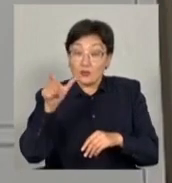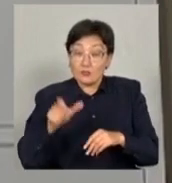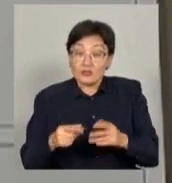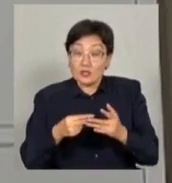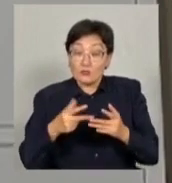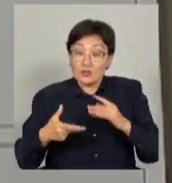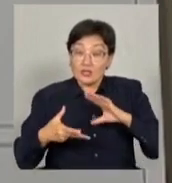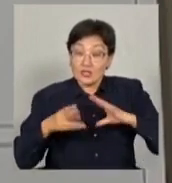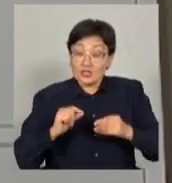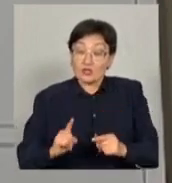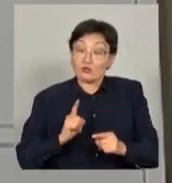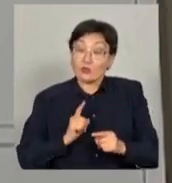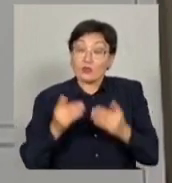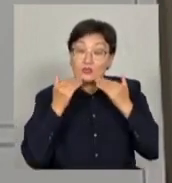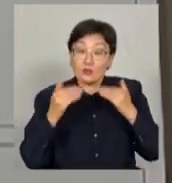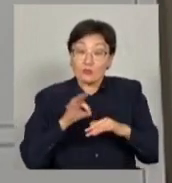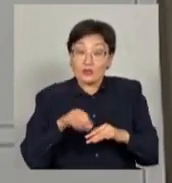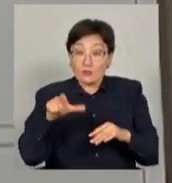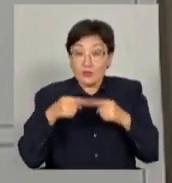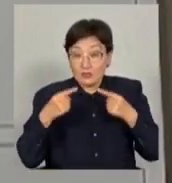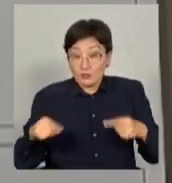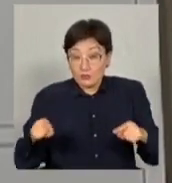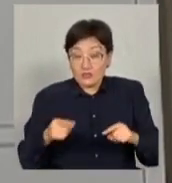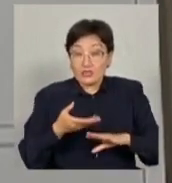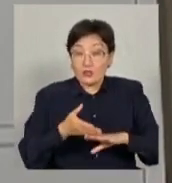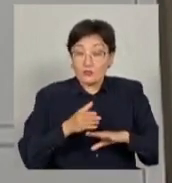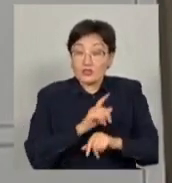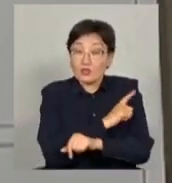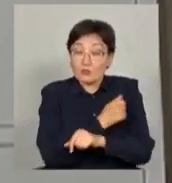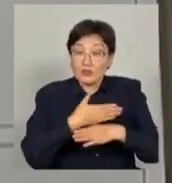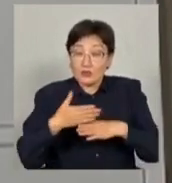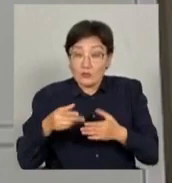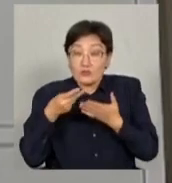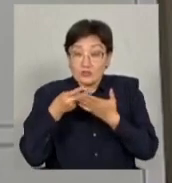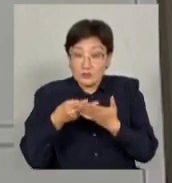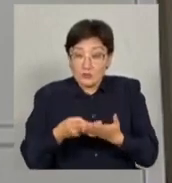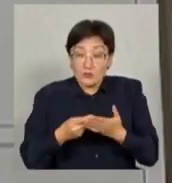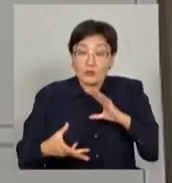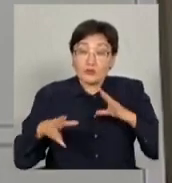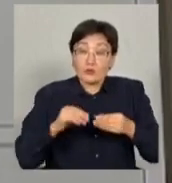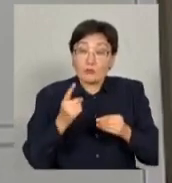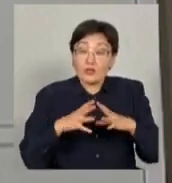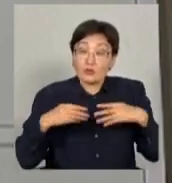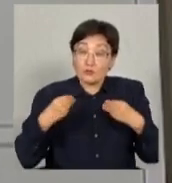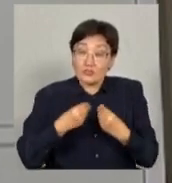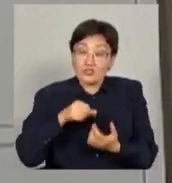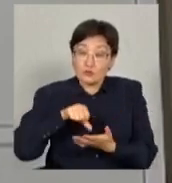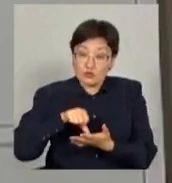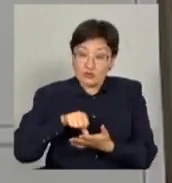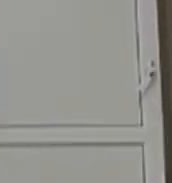сынақ нәтижелерін күтіп отырмыз. Соңғы пациент басқаларына қарағанда ауруханаға кеш түсті. Айта кету керек, барлығы бір отбасының мүшелері.